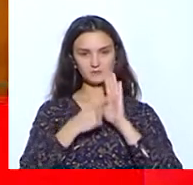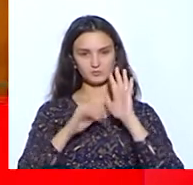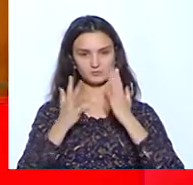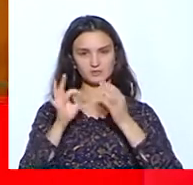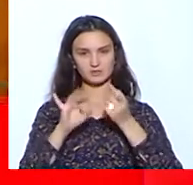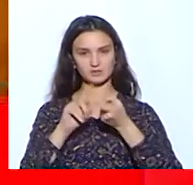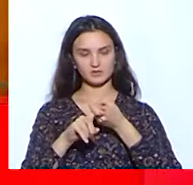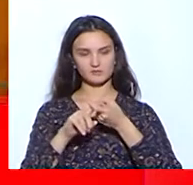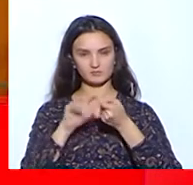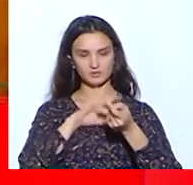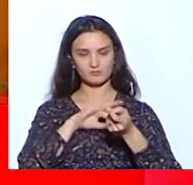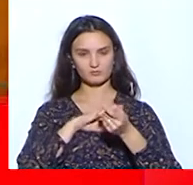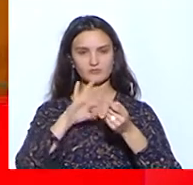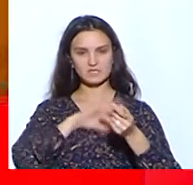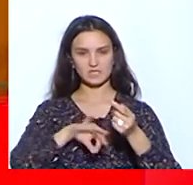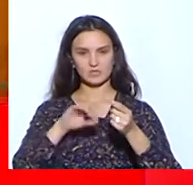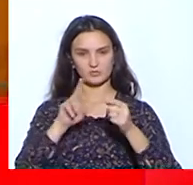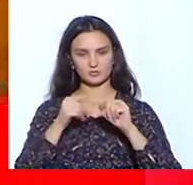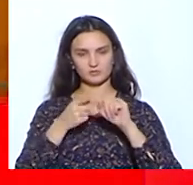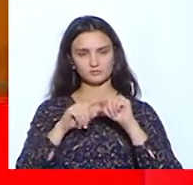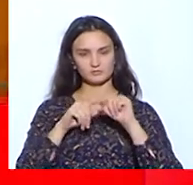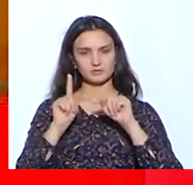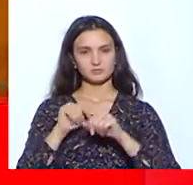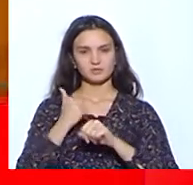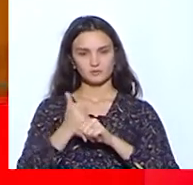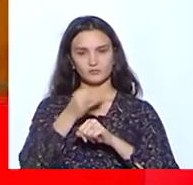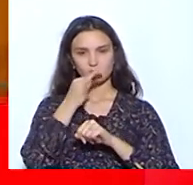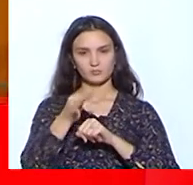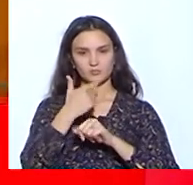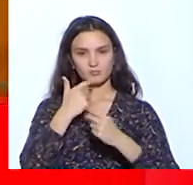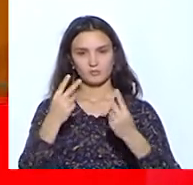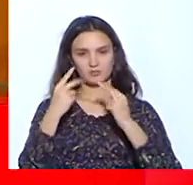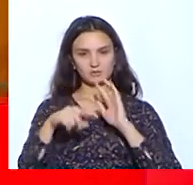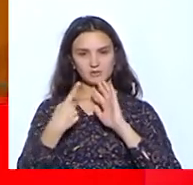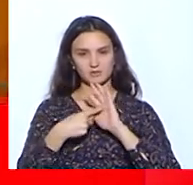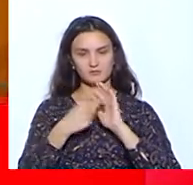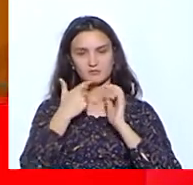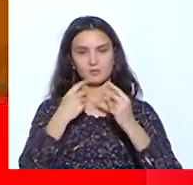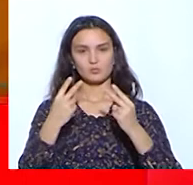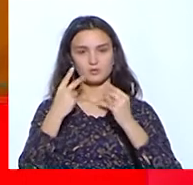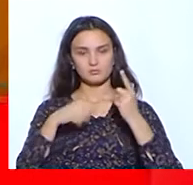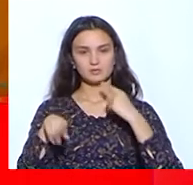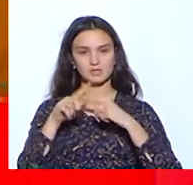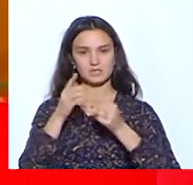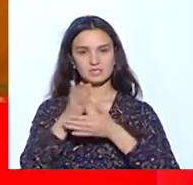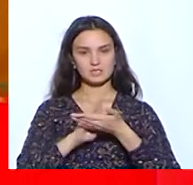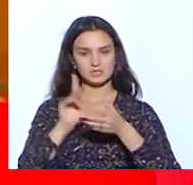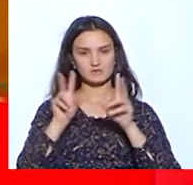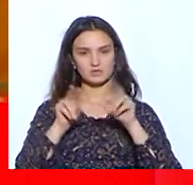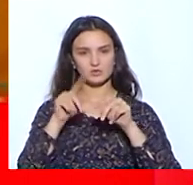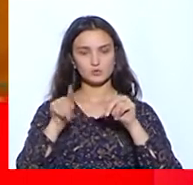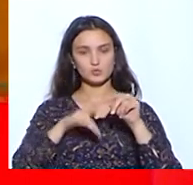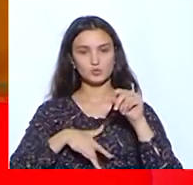შემთხვევასთან დაკავშირებით გამოვიყენო ვისარგებლო და რაც თავია უპასუხო მაყურებელთა კითხვებს. მაყურებელთა გარკვეული ნაწილი თვლის,